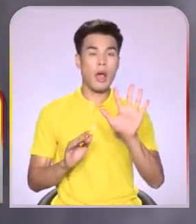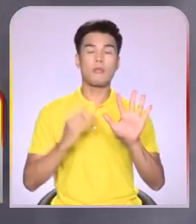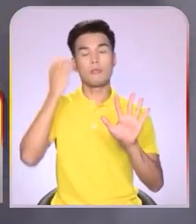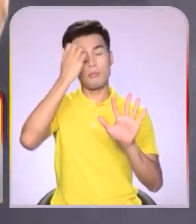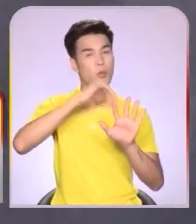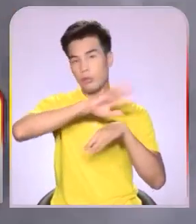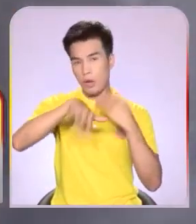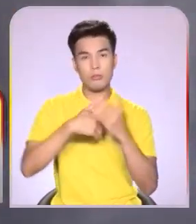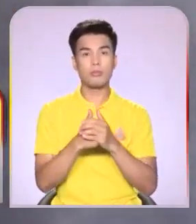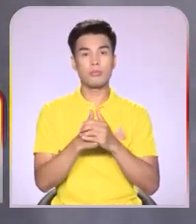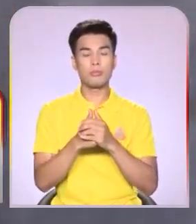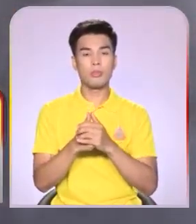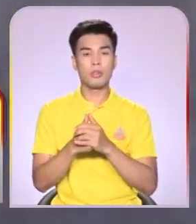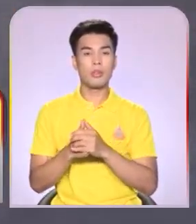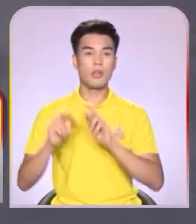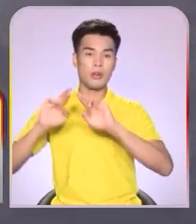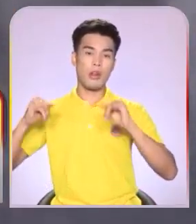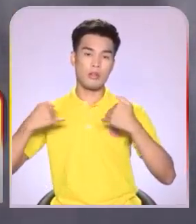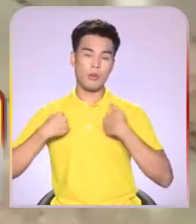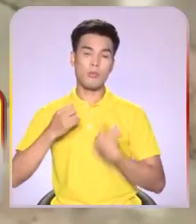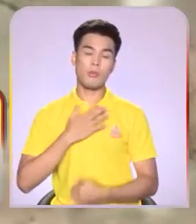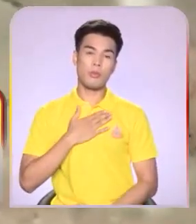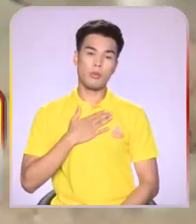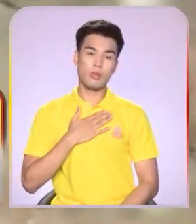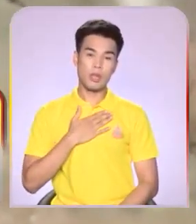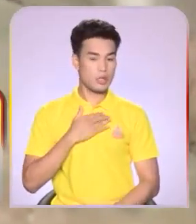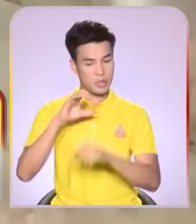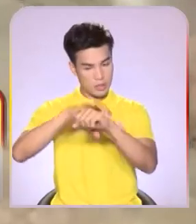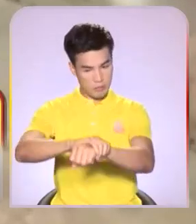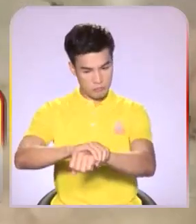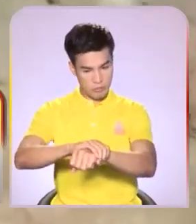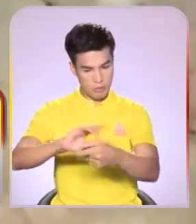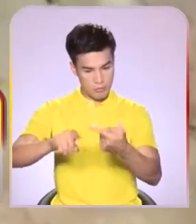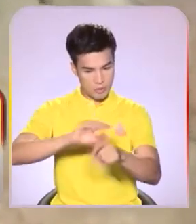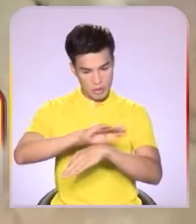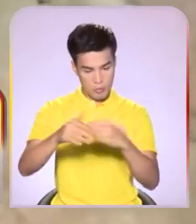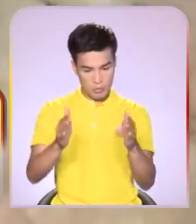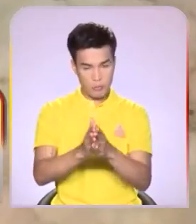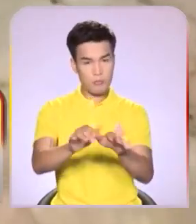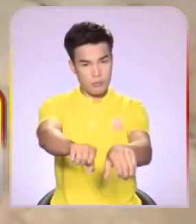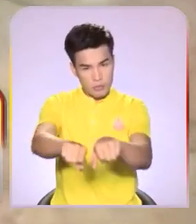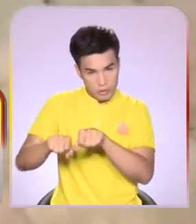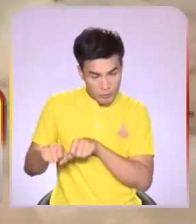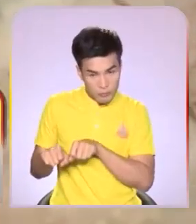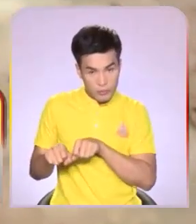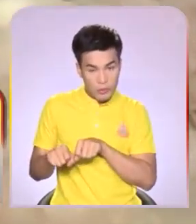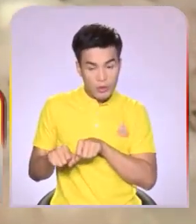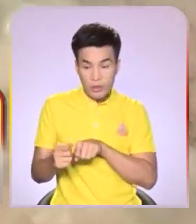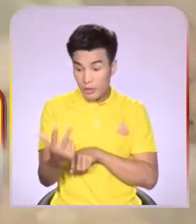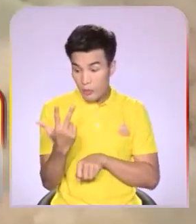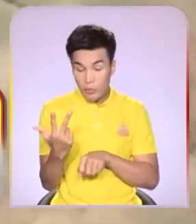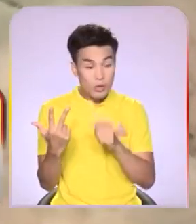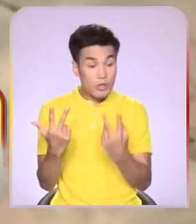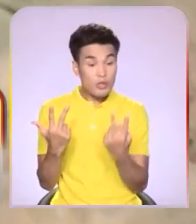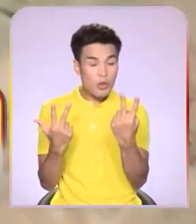นะทางด้านเจ้าของอู่บอกว่าพอเกิดเรื่องผมก็คุมตัวคนขับรถแล้วก็เพื่อนเขาอีก 2คนไว้อีก 2คนอาศัยจังหวะ